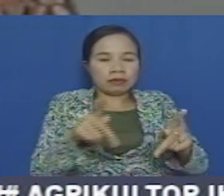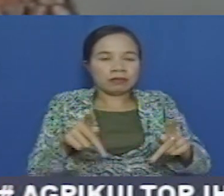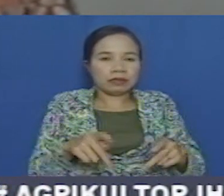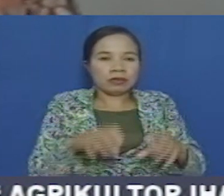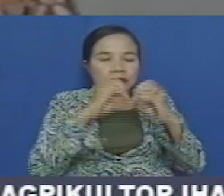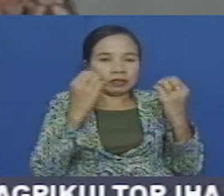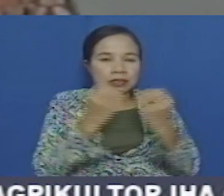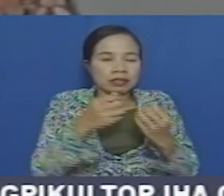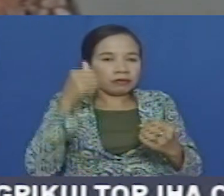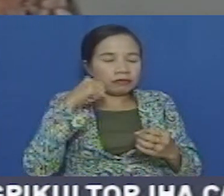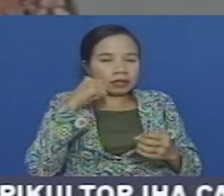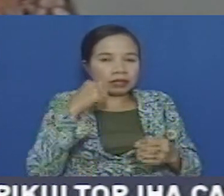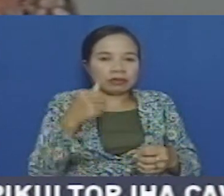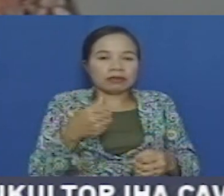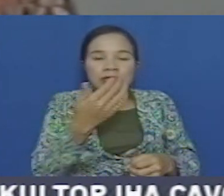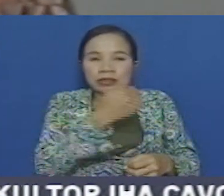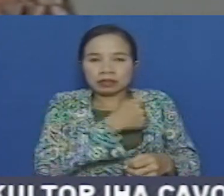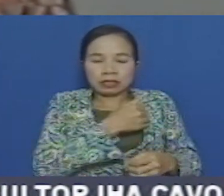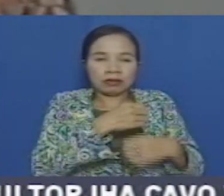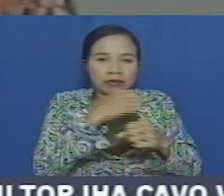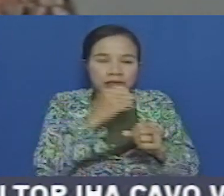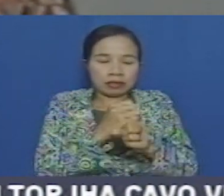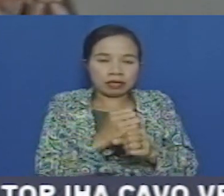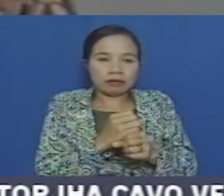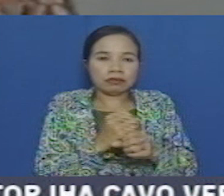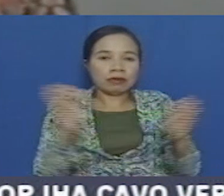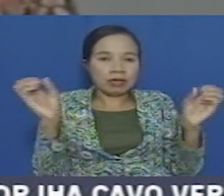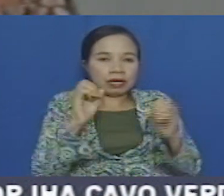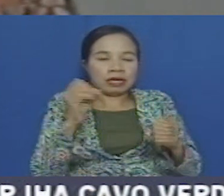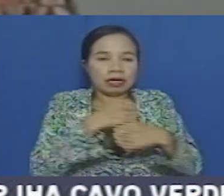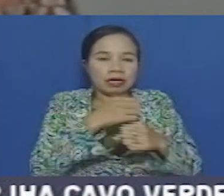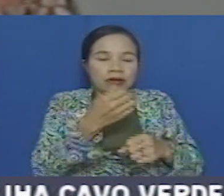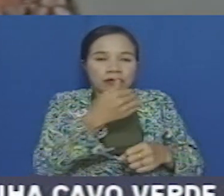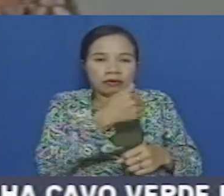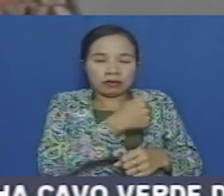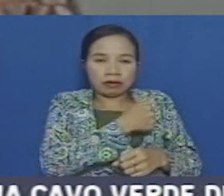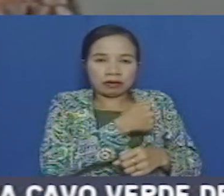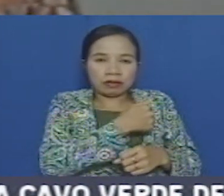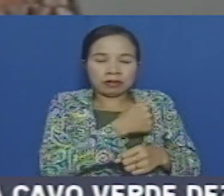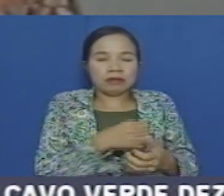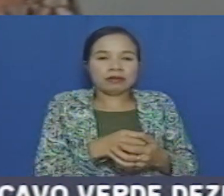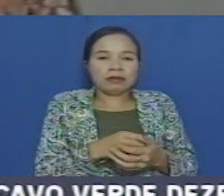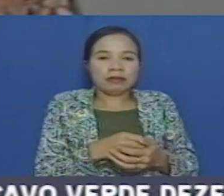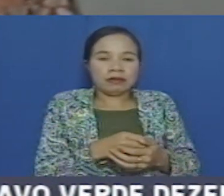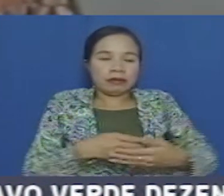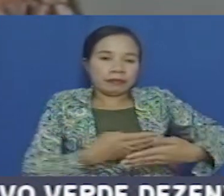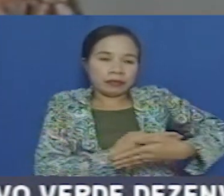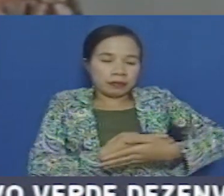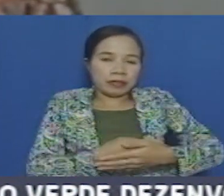la halo, sidau kalo e la halo, intervenção ba bebê nebe maketan husi, senhor